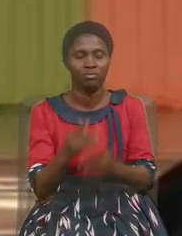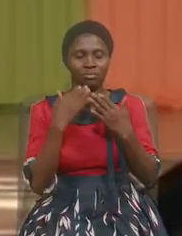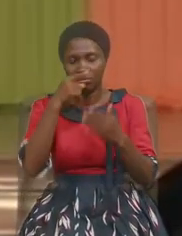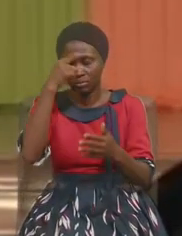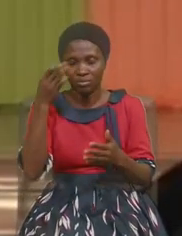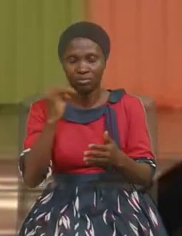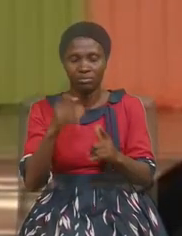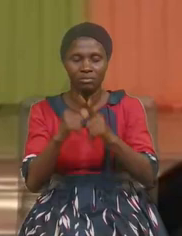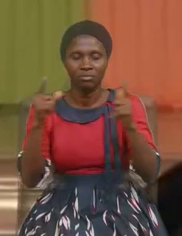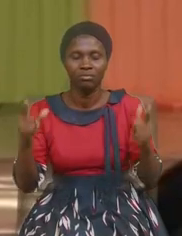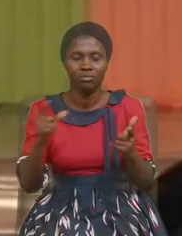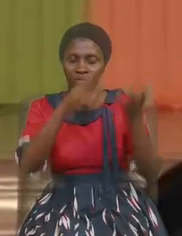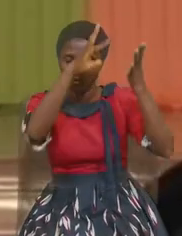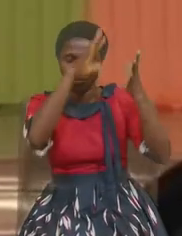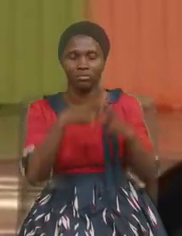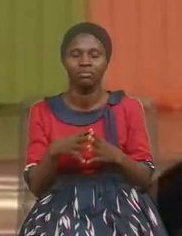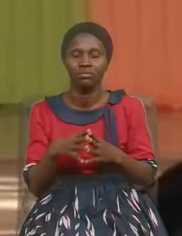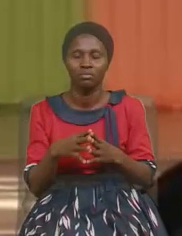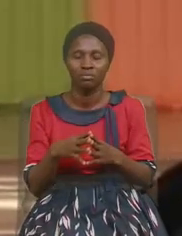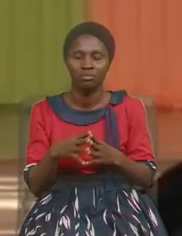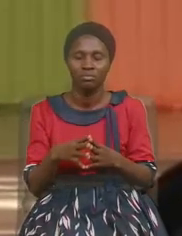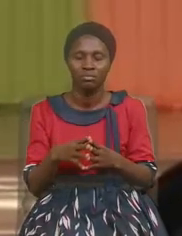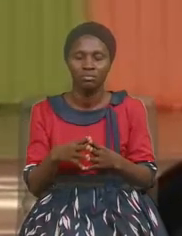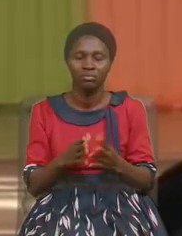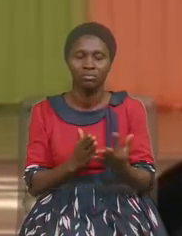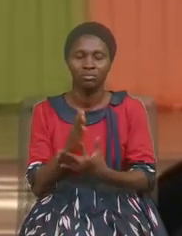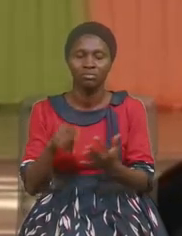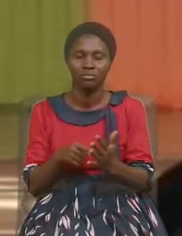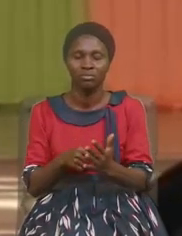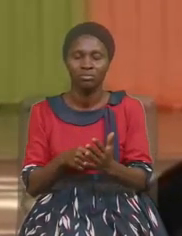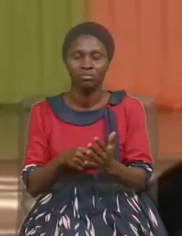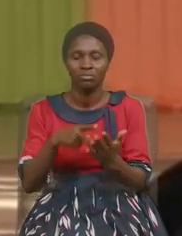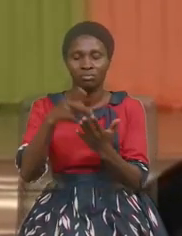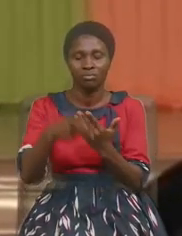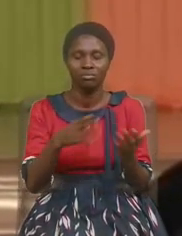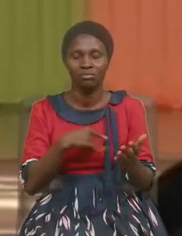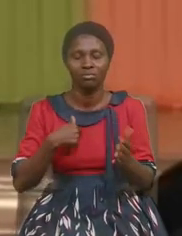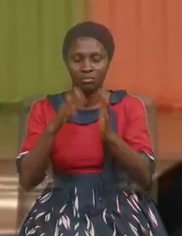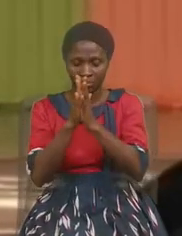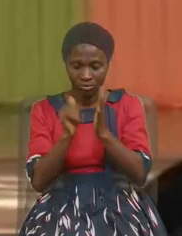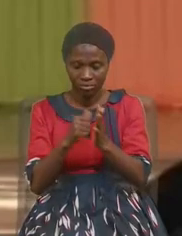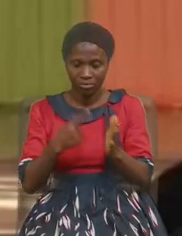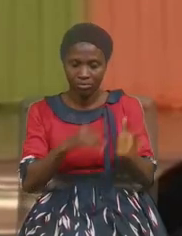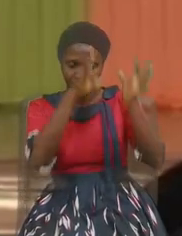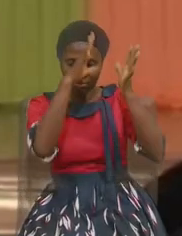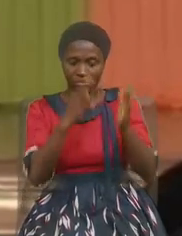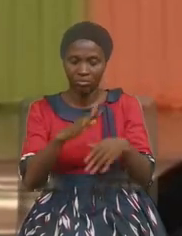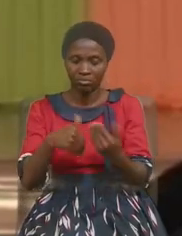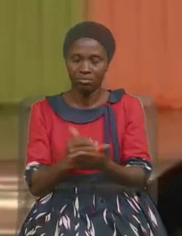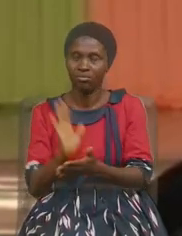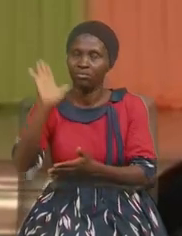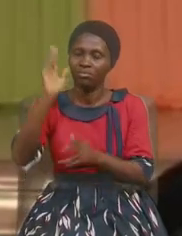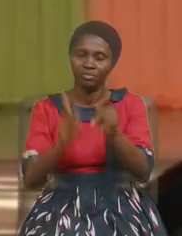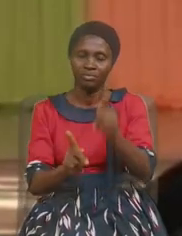grandes attentes pour cette retraite. Et nous prions que les attentes de ton peuple ne soient